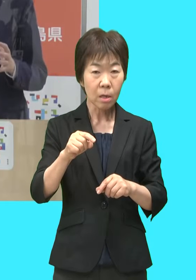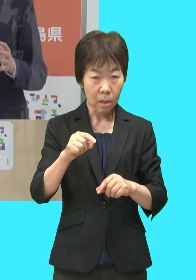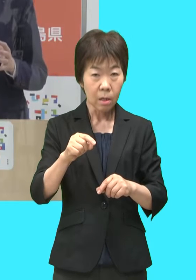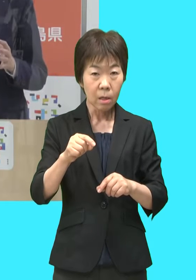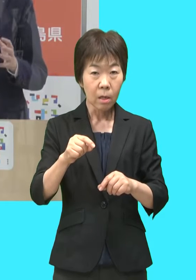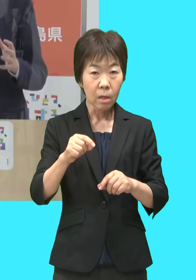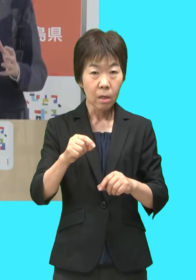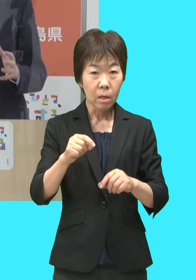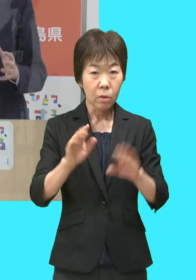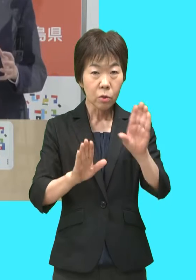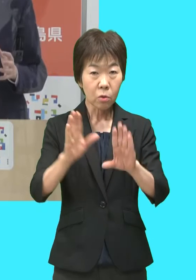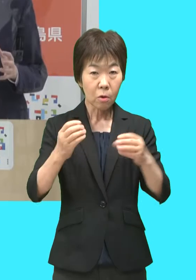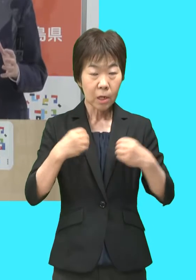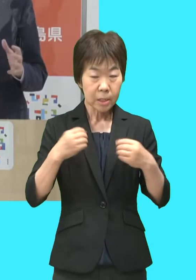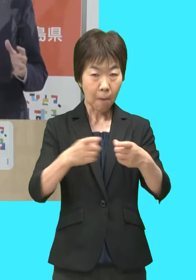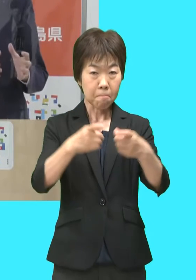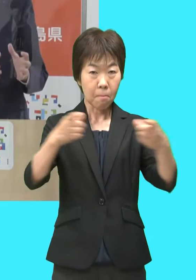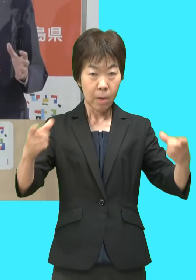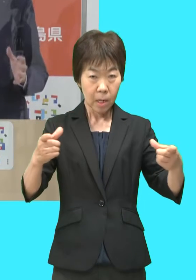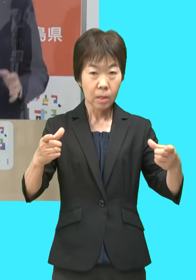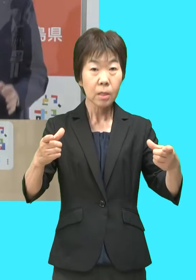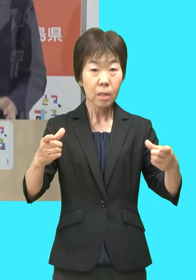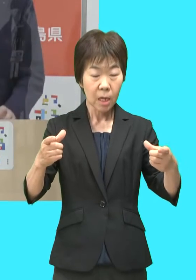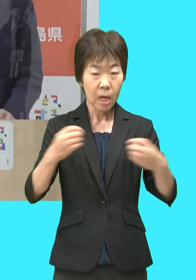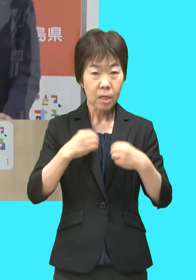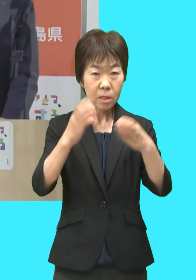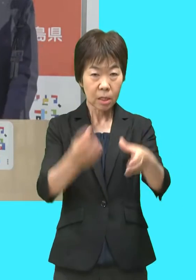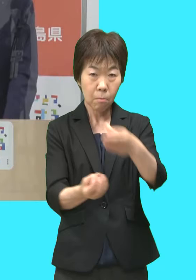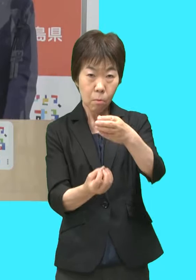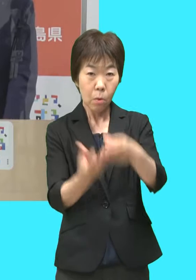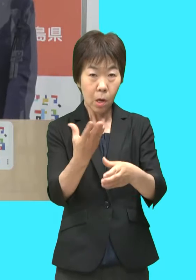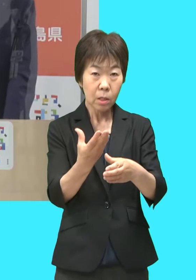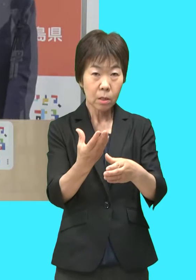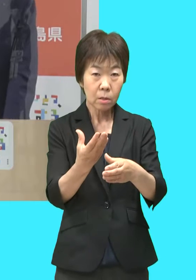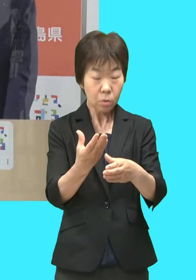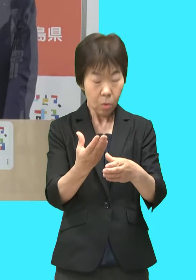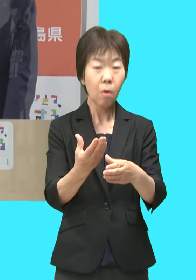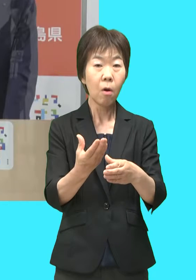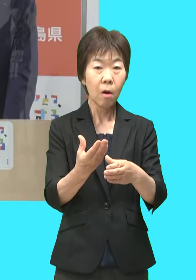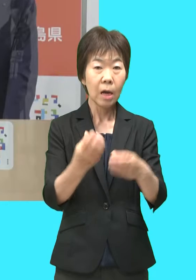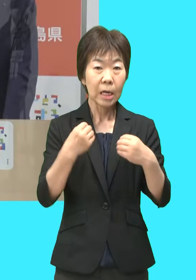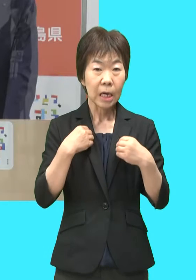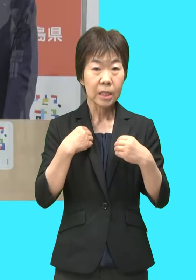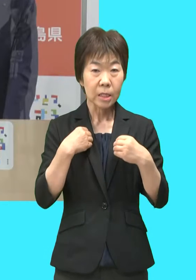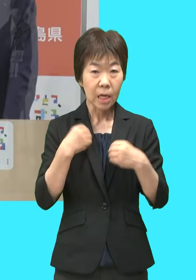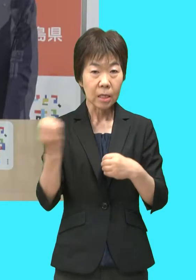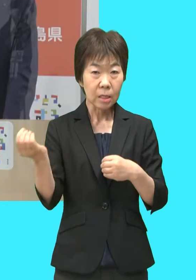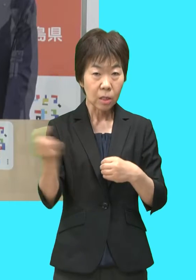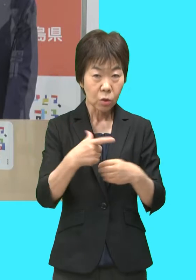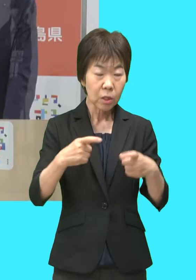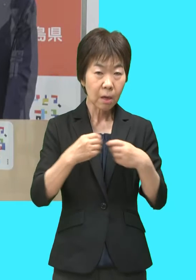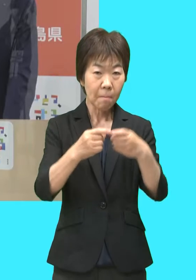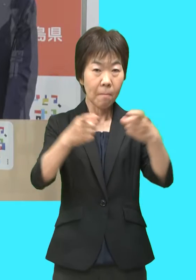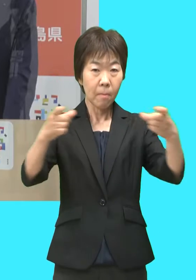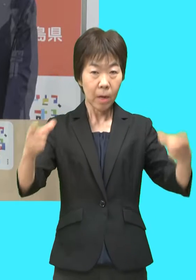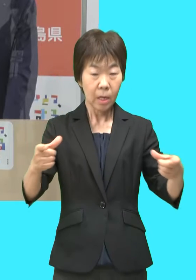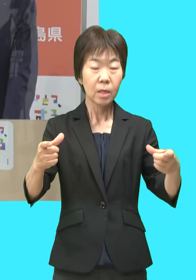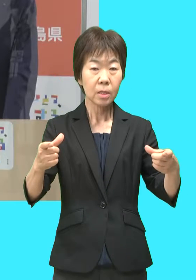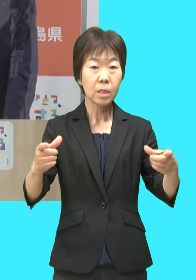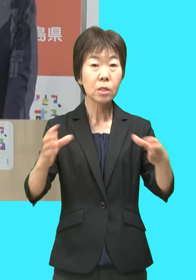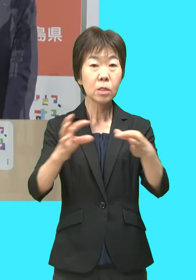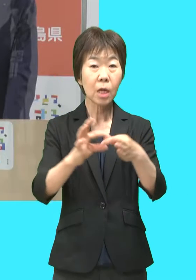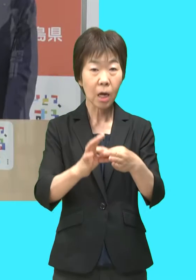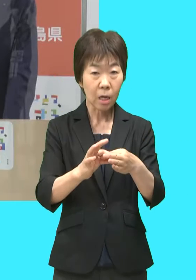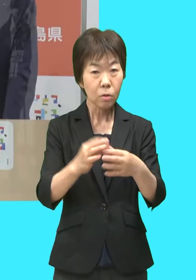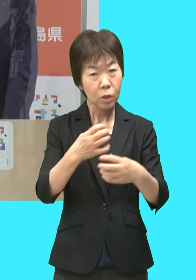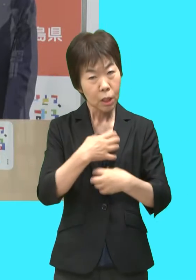び状況が悪化をしてクラスターが発生しますと、感染拡大、急速な感染拡大につながり